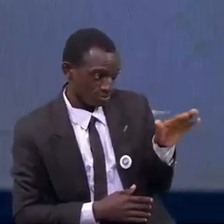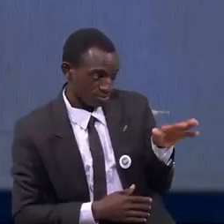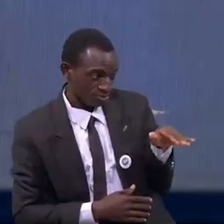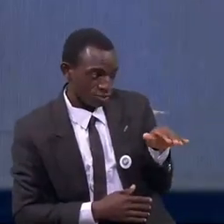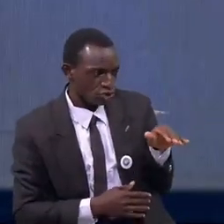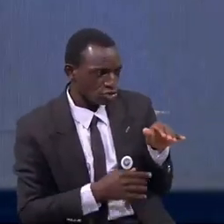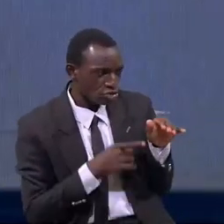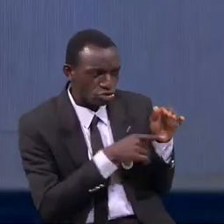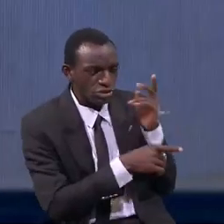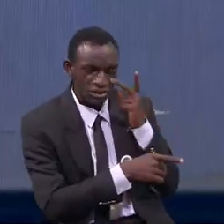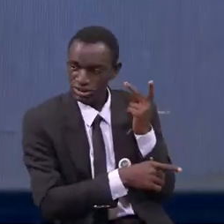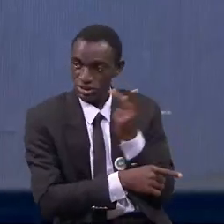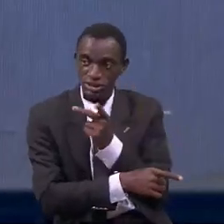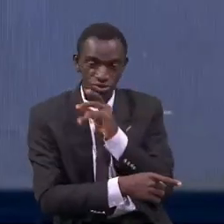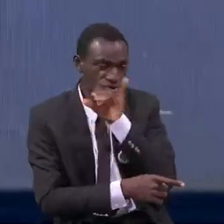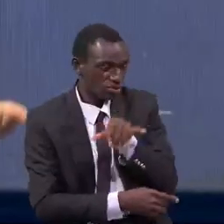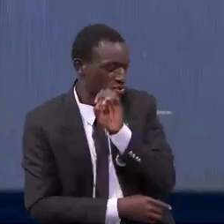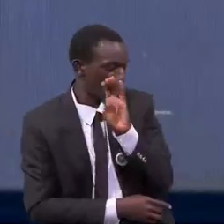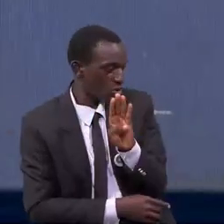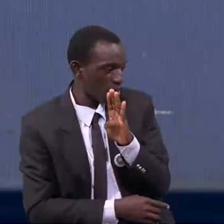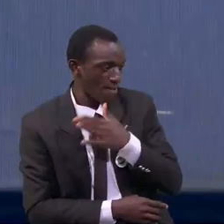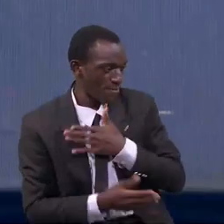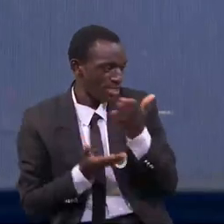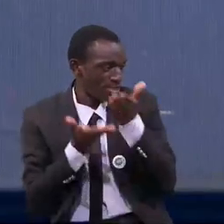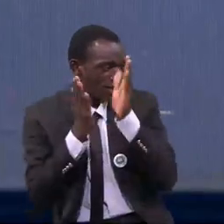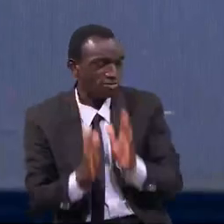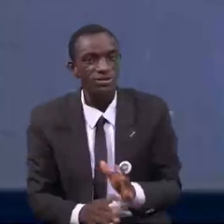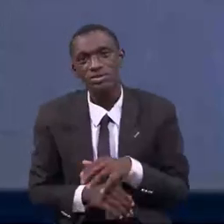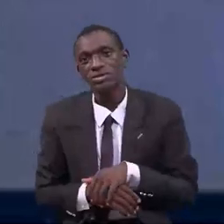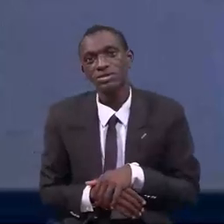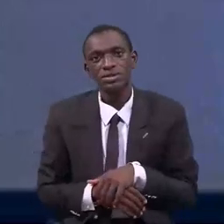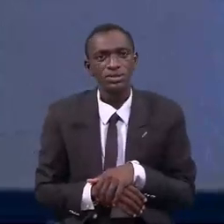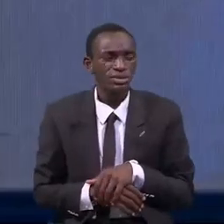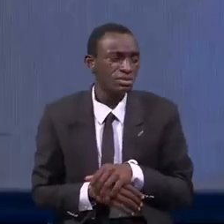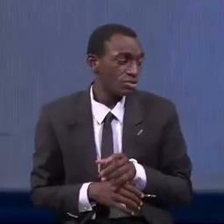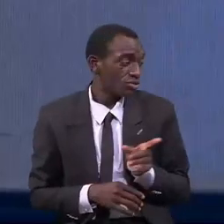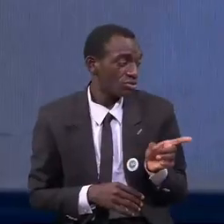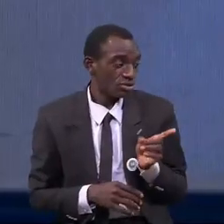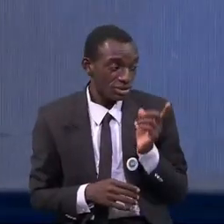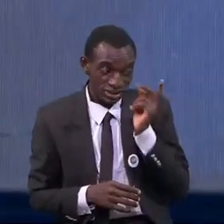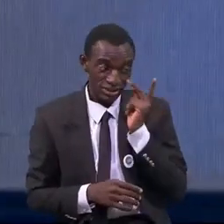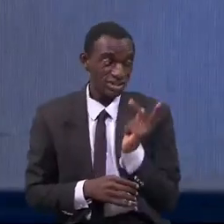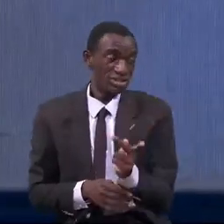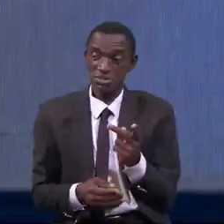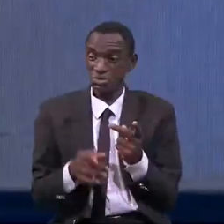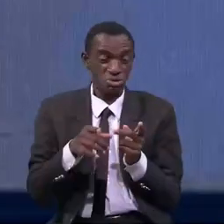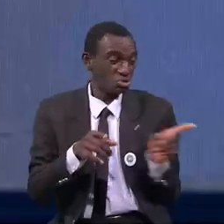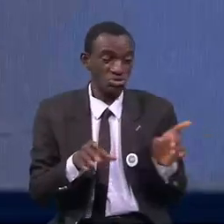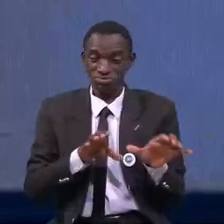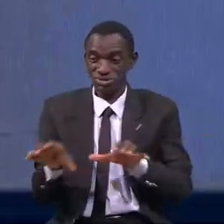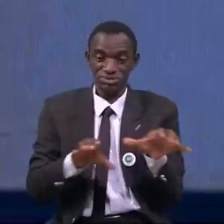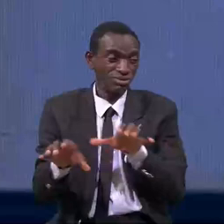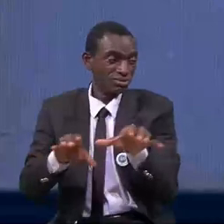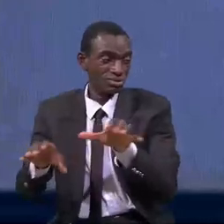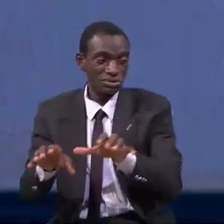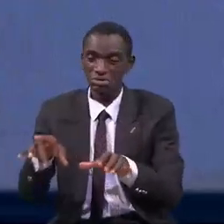Satan as-tu vu job mon serviteur regarde ce que tu as fait